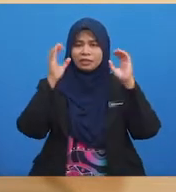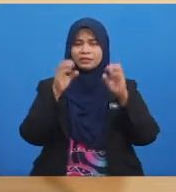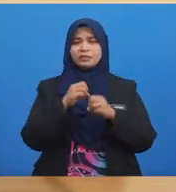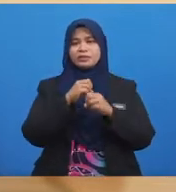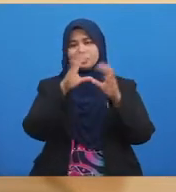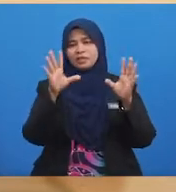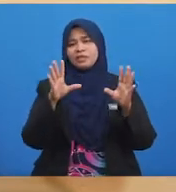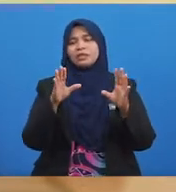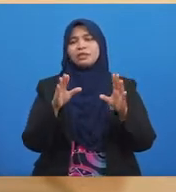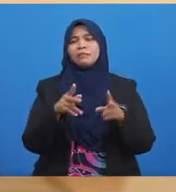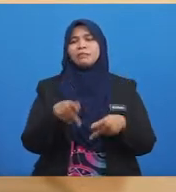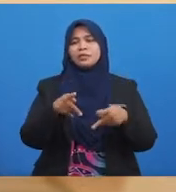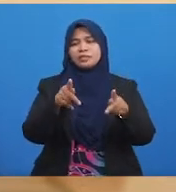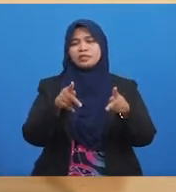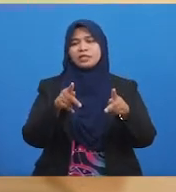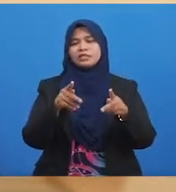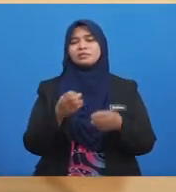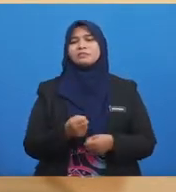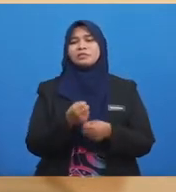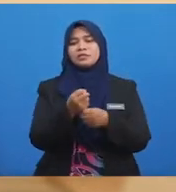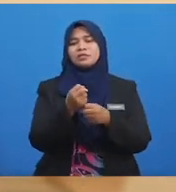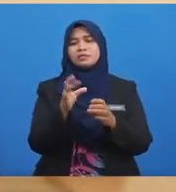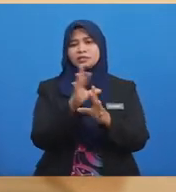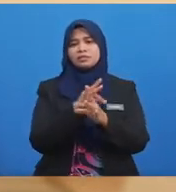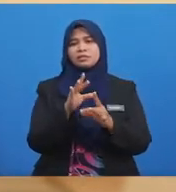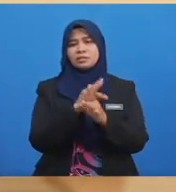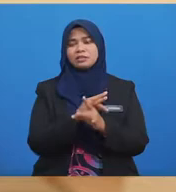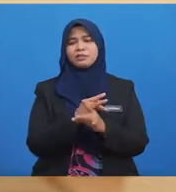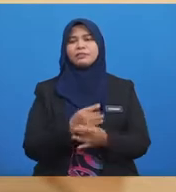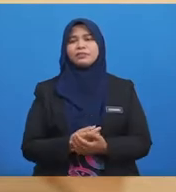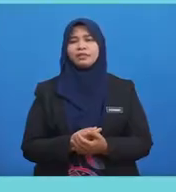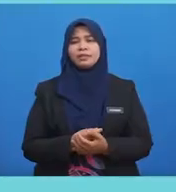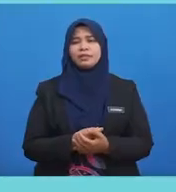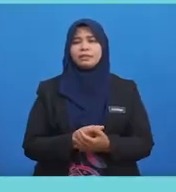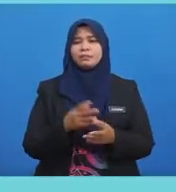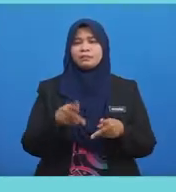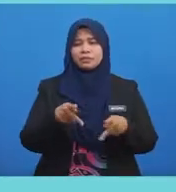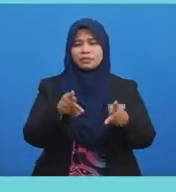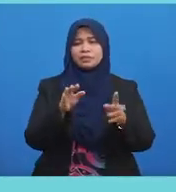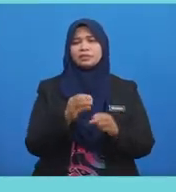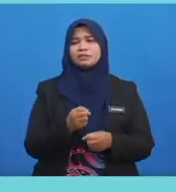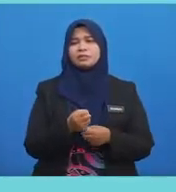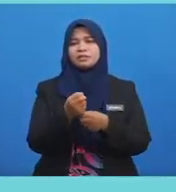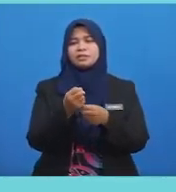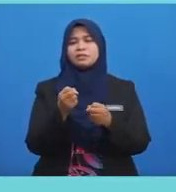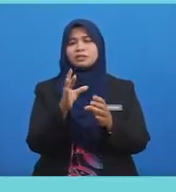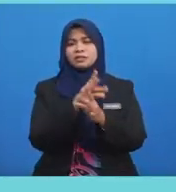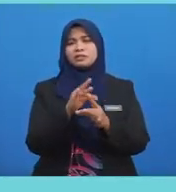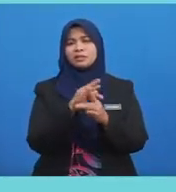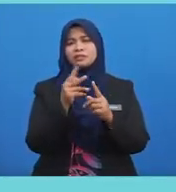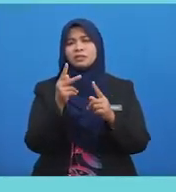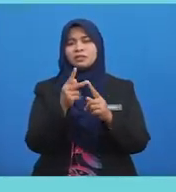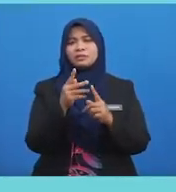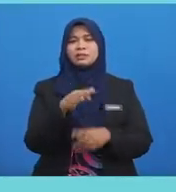cikgu terangkan proses penyerahan Sarawak secara kronologi. Proses penyerahan Sarawak